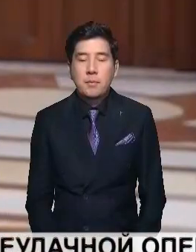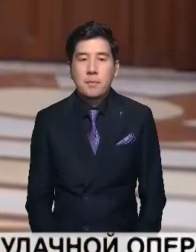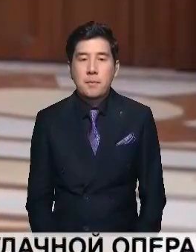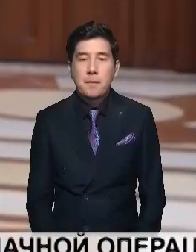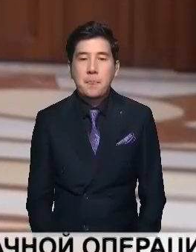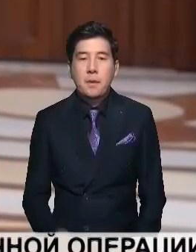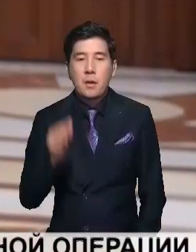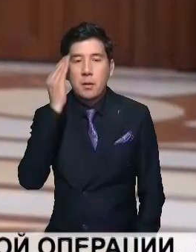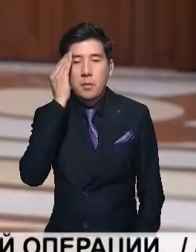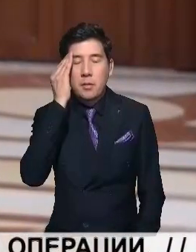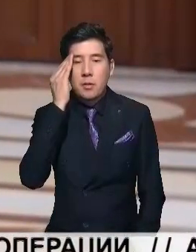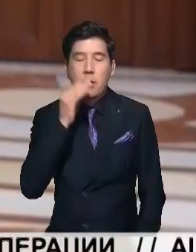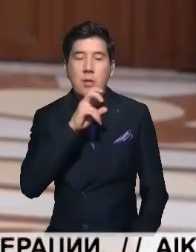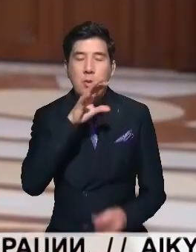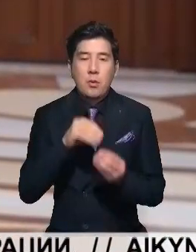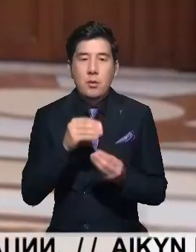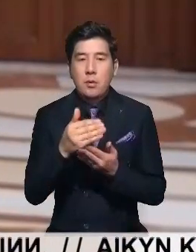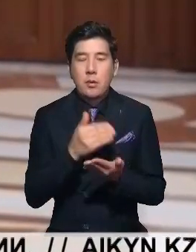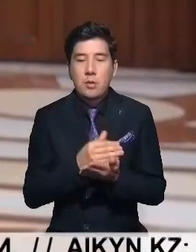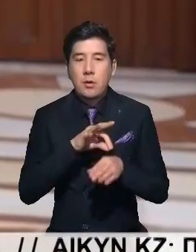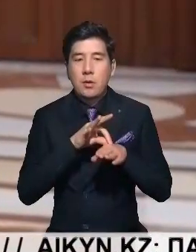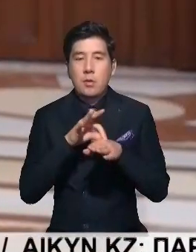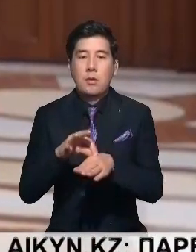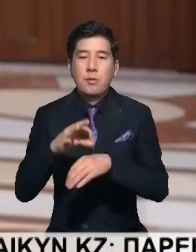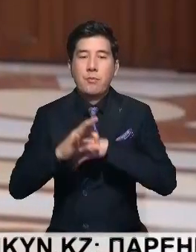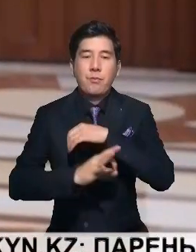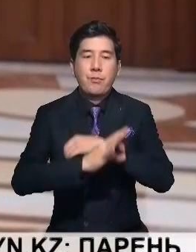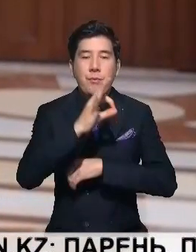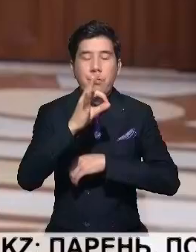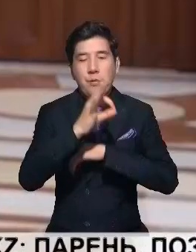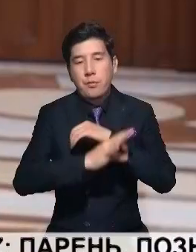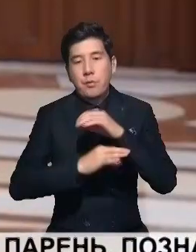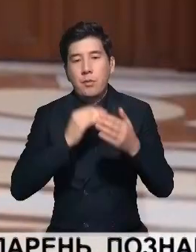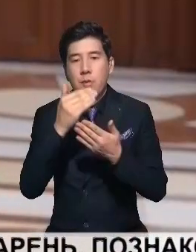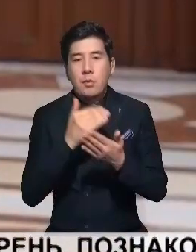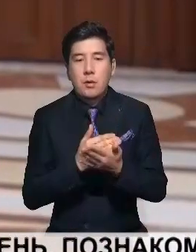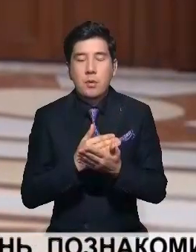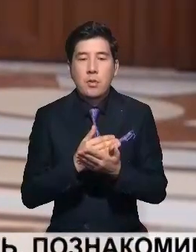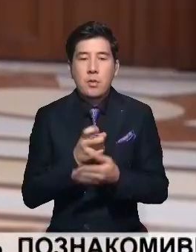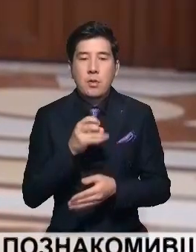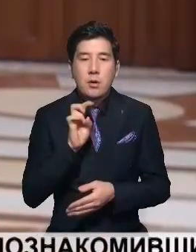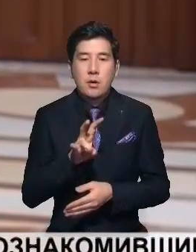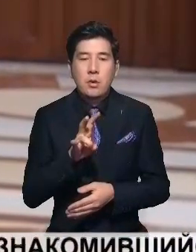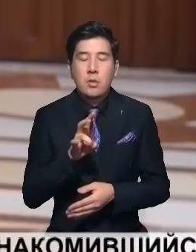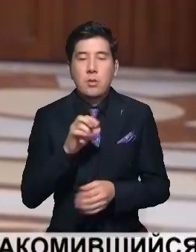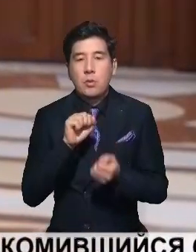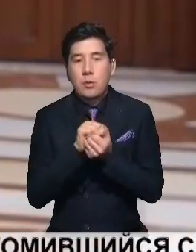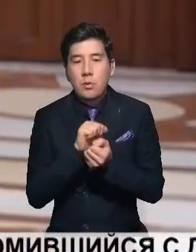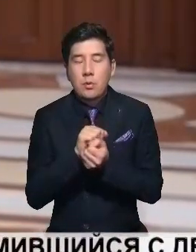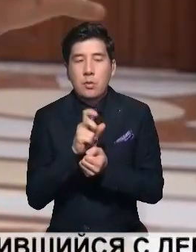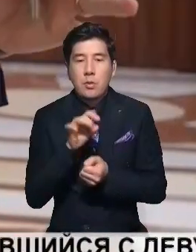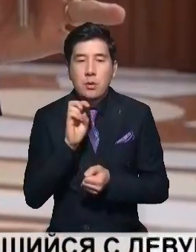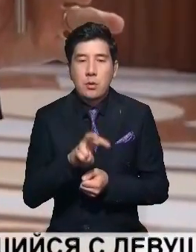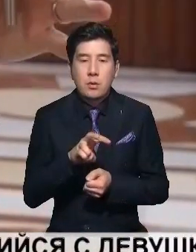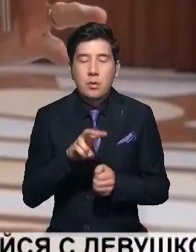Мы считаем, что с ростом контейнерных перевозок с востока на запад, где Казахстан может играть решающую роль в качестве сухопутного моста в Европу, к слову, мы